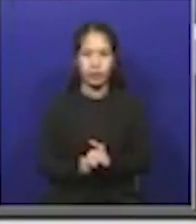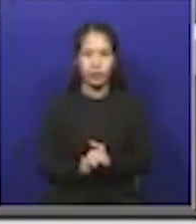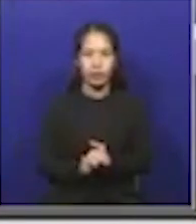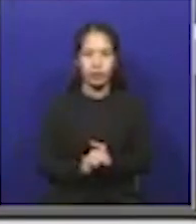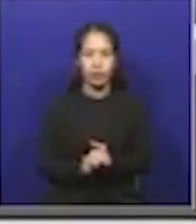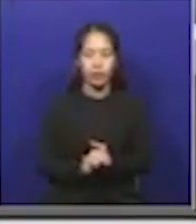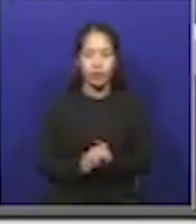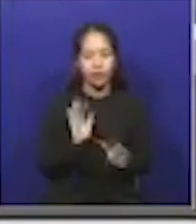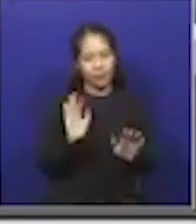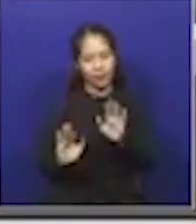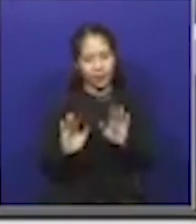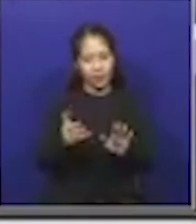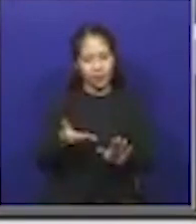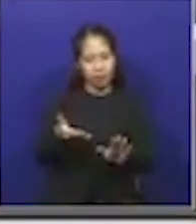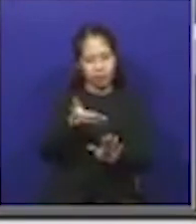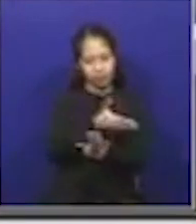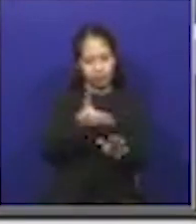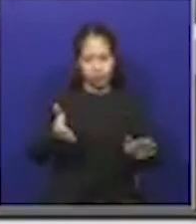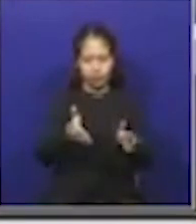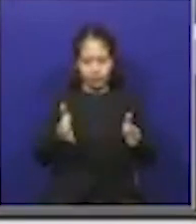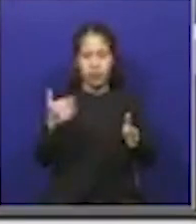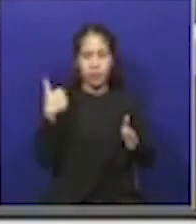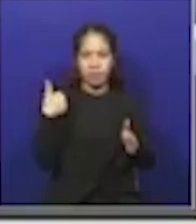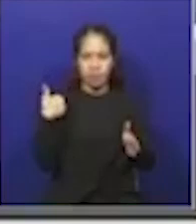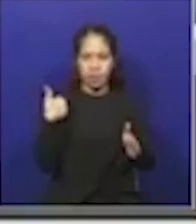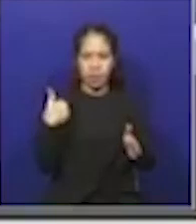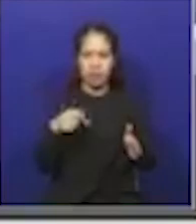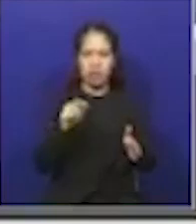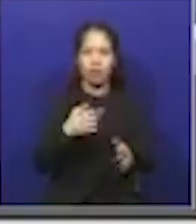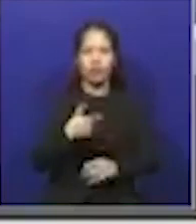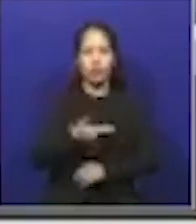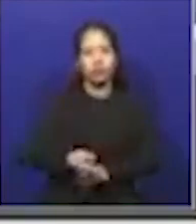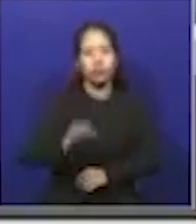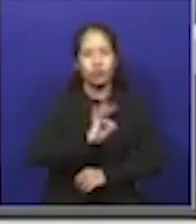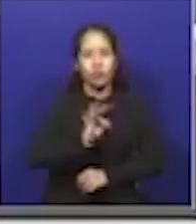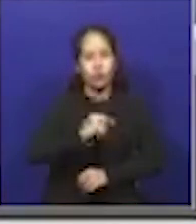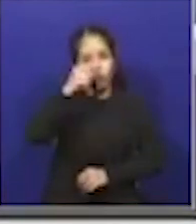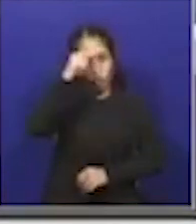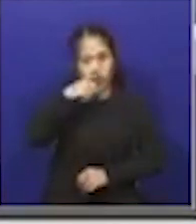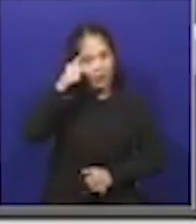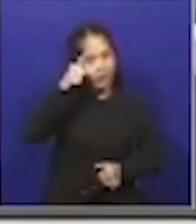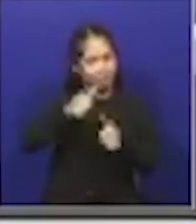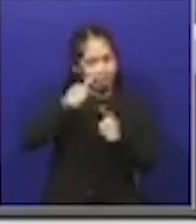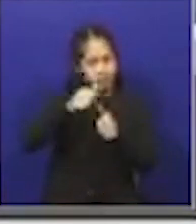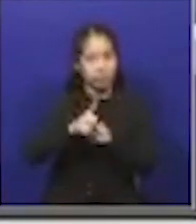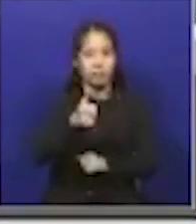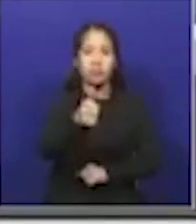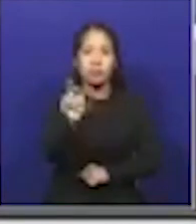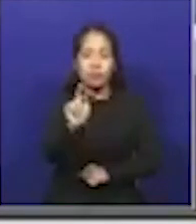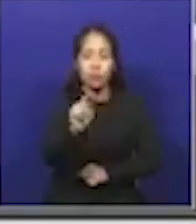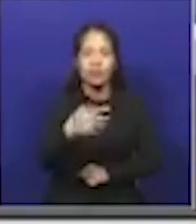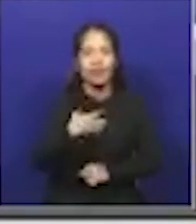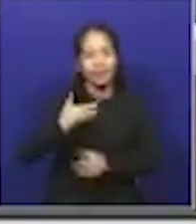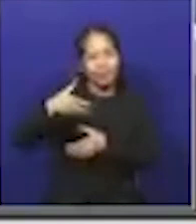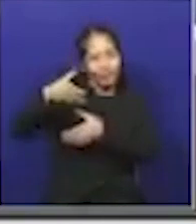ตรงช่วงเหตุการณ์ระหว่างเนี่ยมีเรื่องบางเรื่องที่ผมว่าคนไทยทั้งประเทศยังจำได้อยู่ผมอยาก